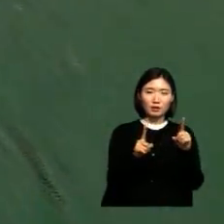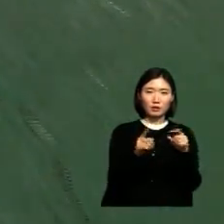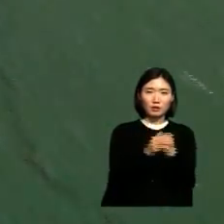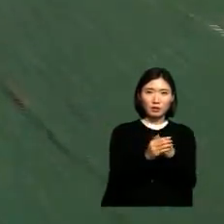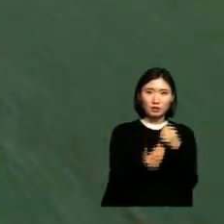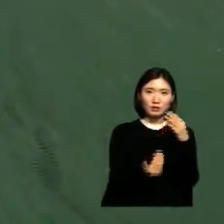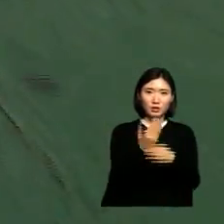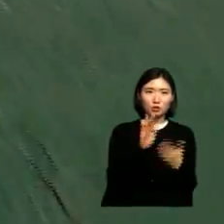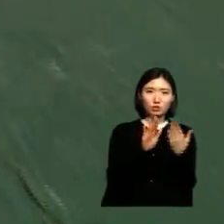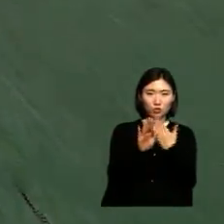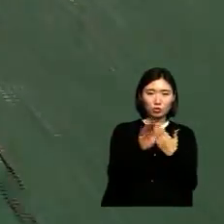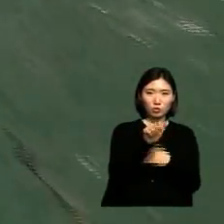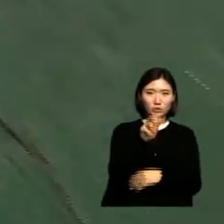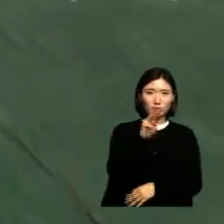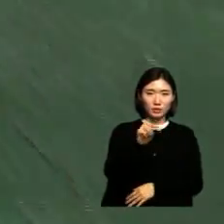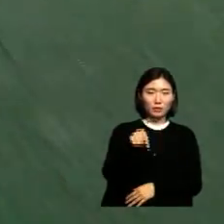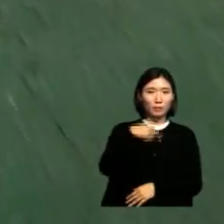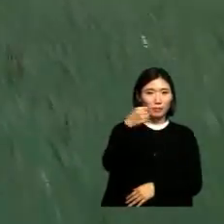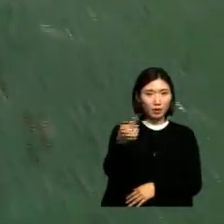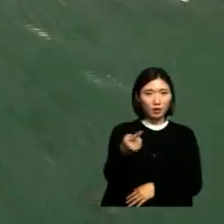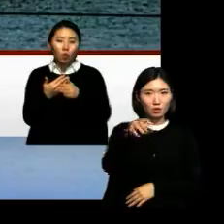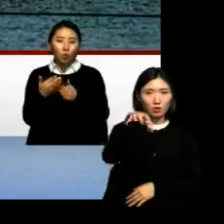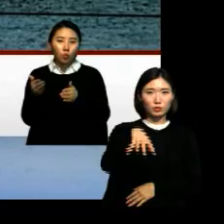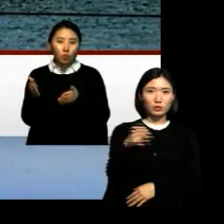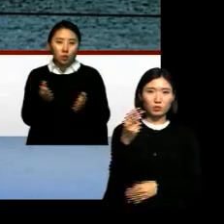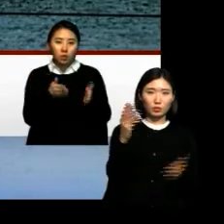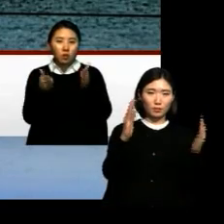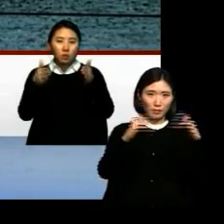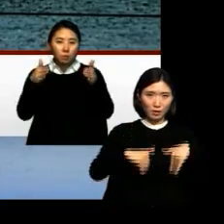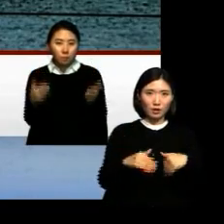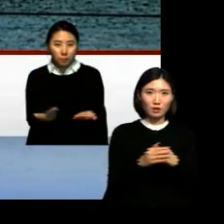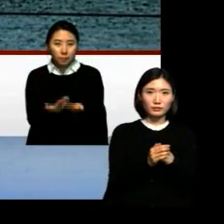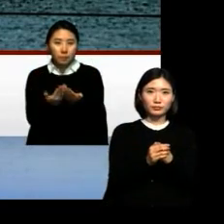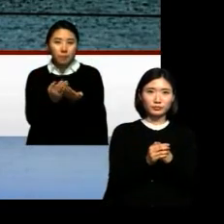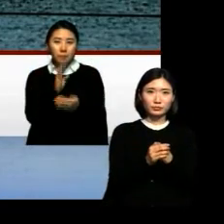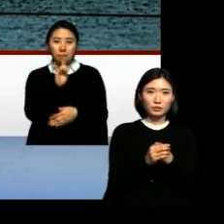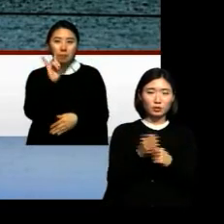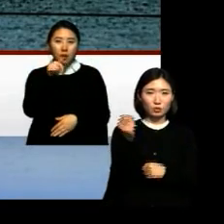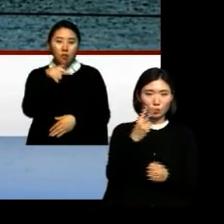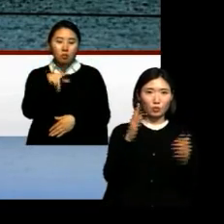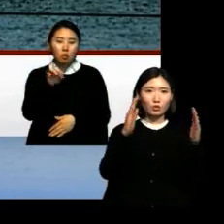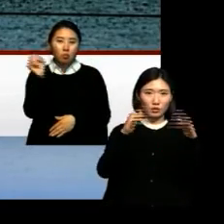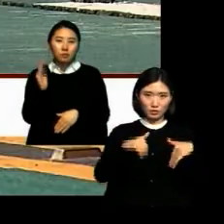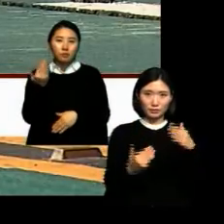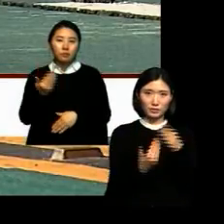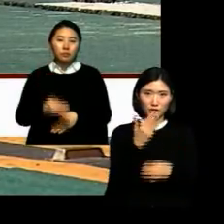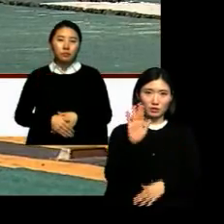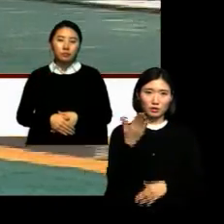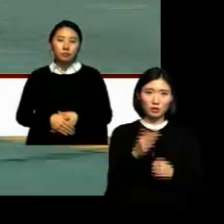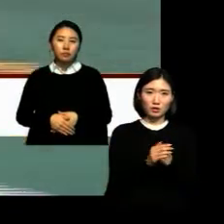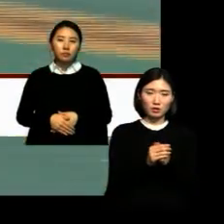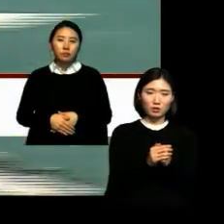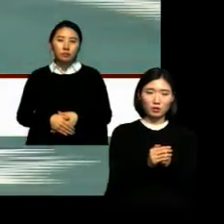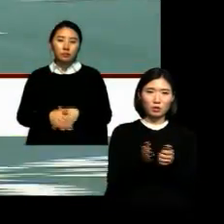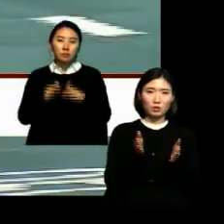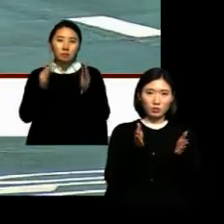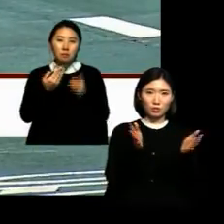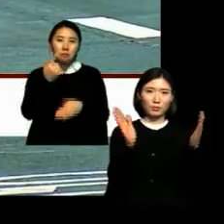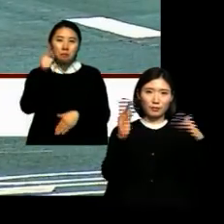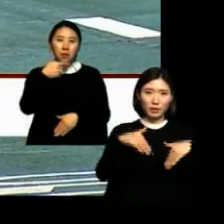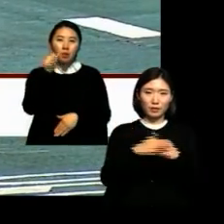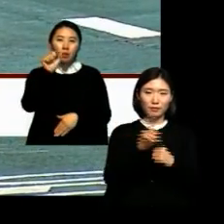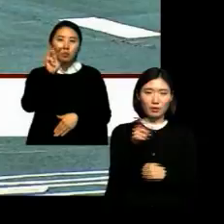50여 미터 떨어진 도로가 내려앉았습니다. 고양 백석동 도로가 또 꺼졌습니다. 도로 치마는